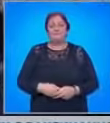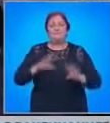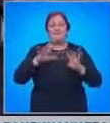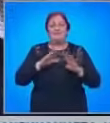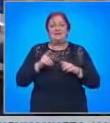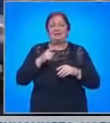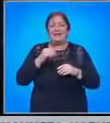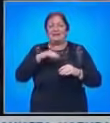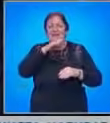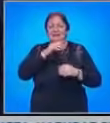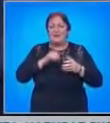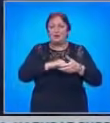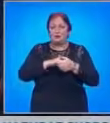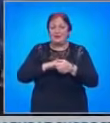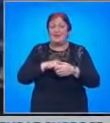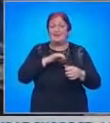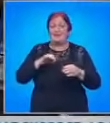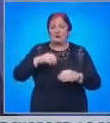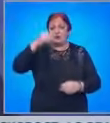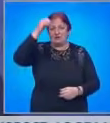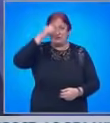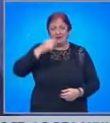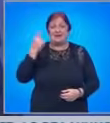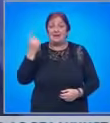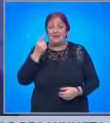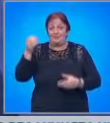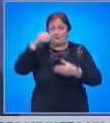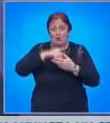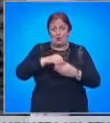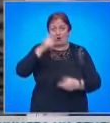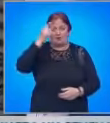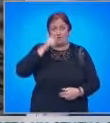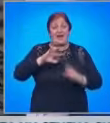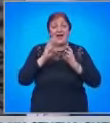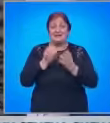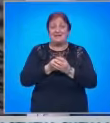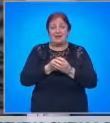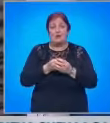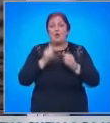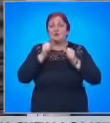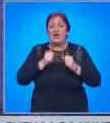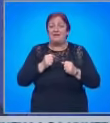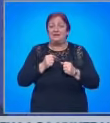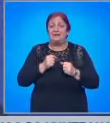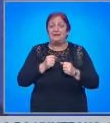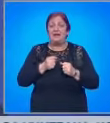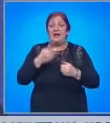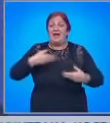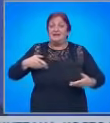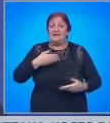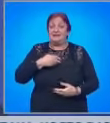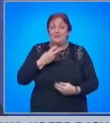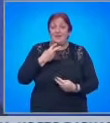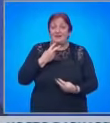Девете сред най-старите организации на македонските българи за първи път дойдоха в София заедно. Очакванията им. Ние искаме